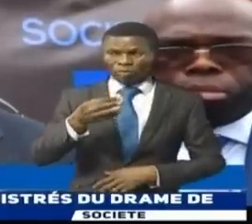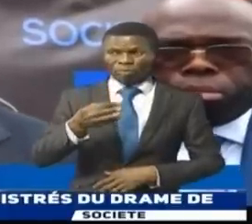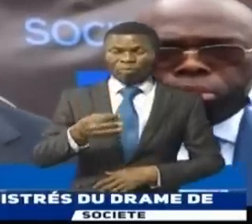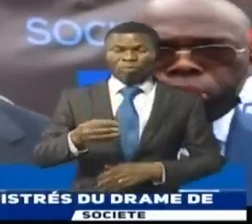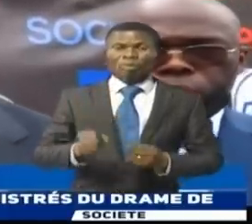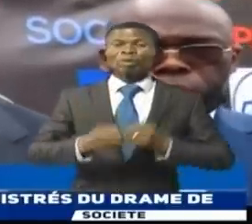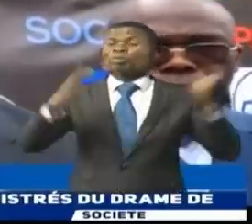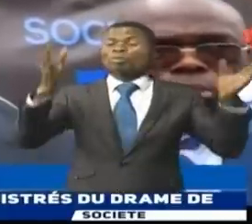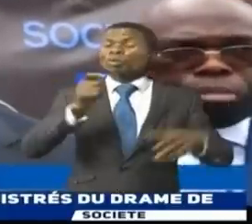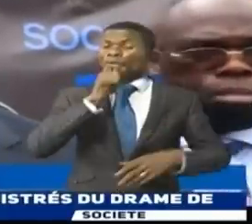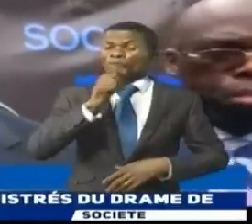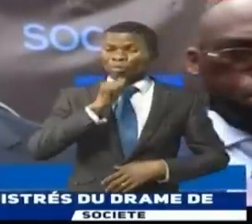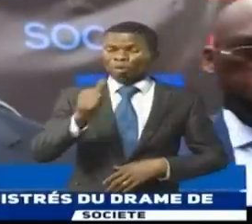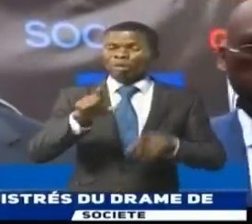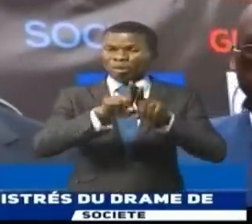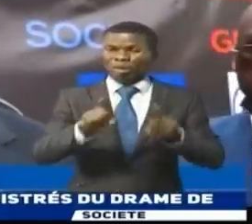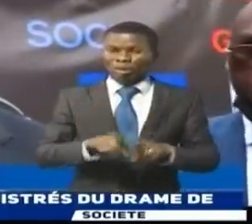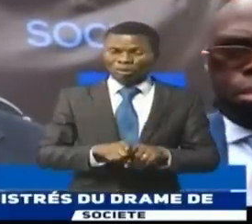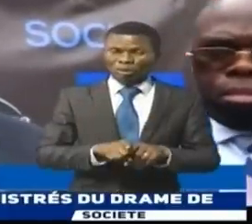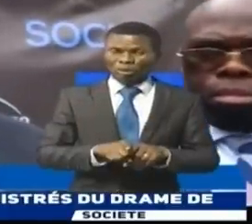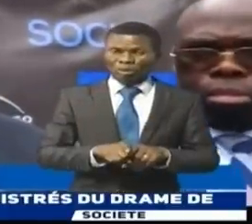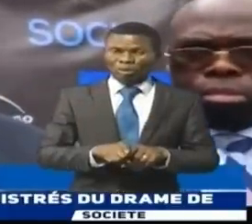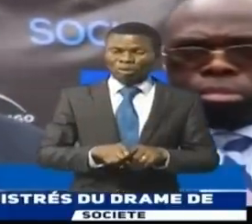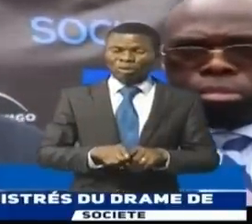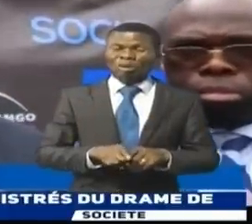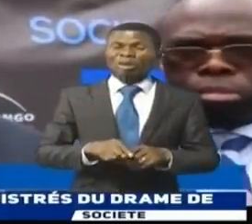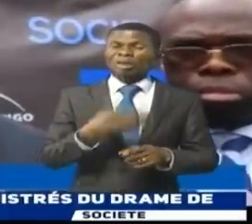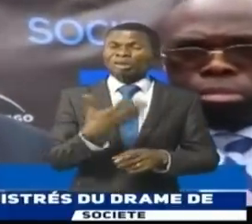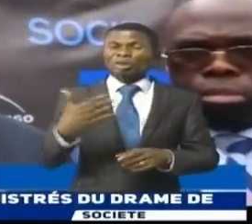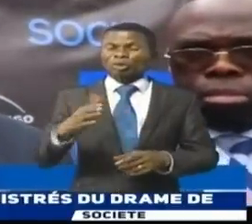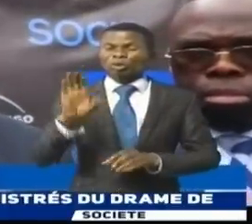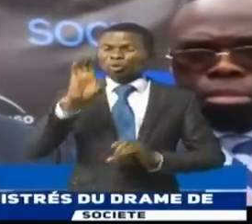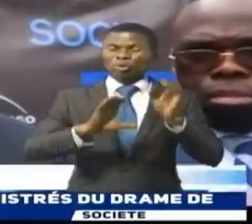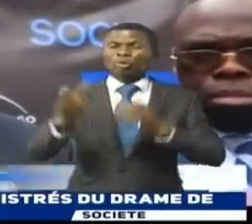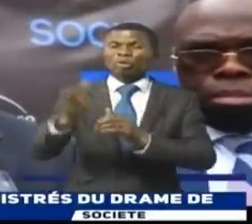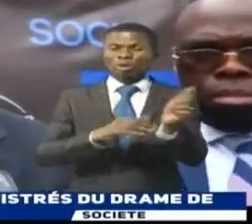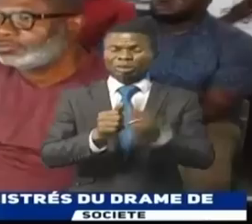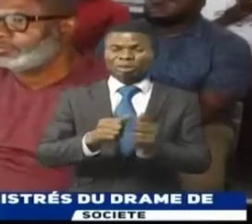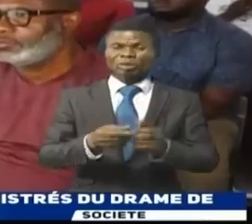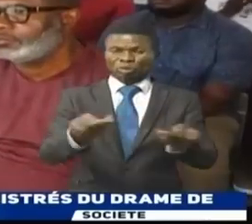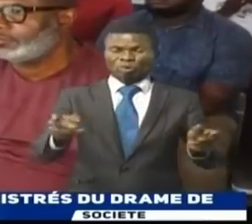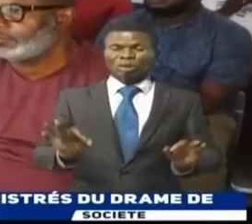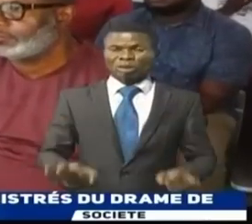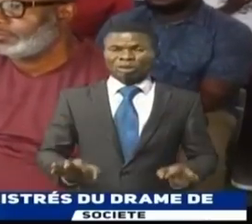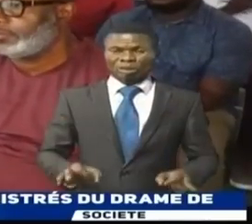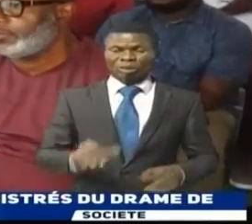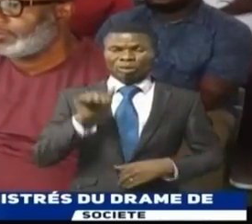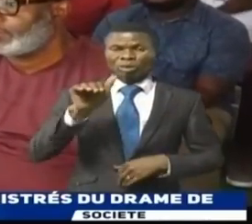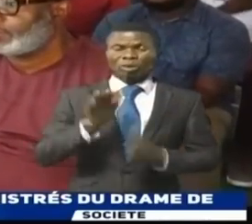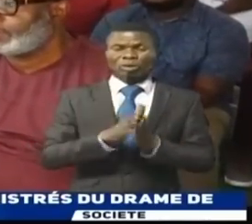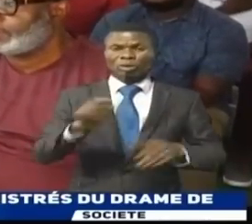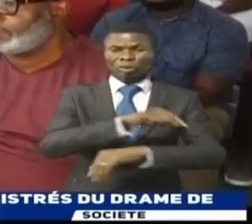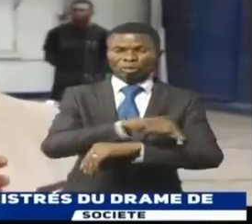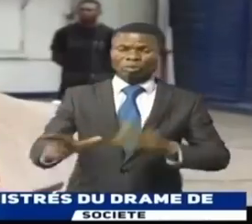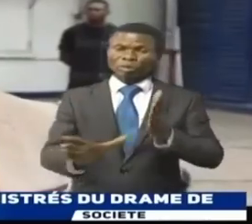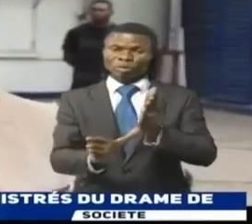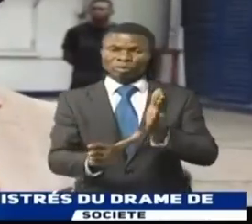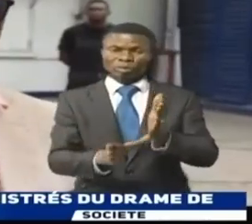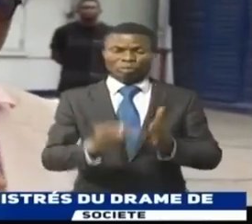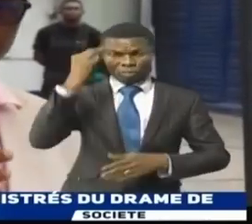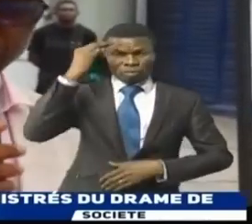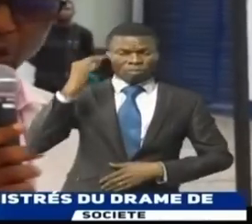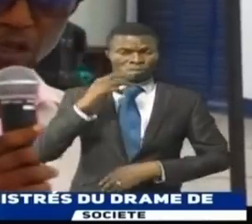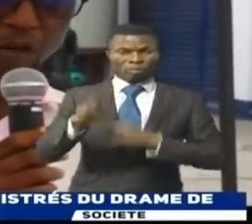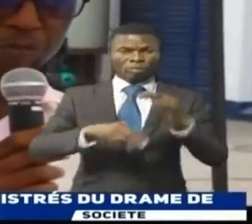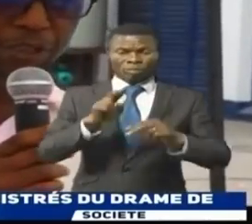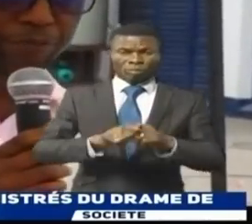inflammables, mais aussi ils ont une composition chimique qui peut polluer l'environnement. Le directeur de cabinet adjoint du ministre